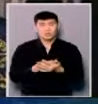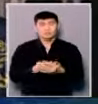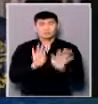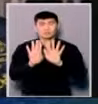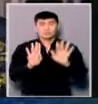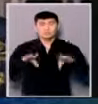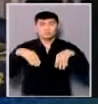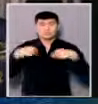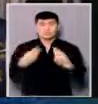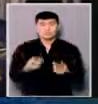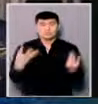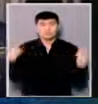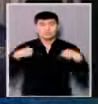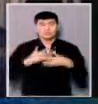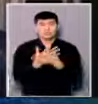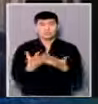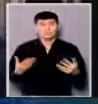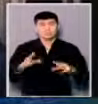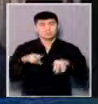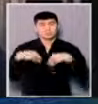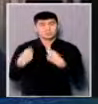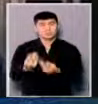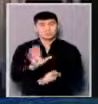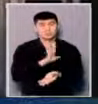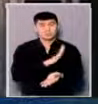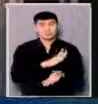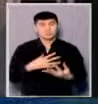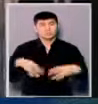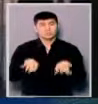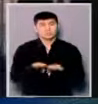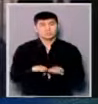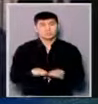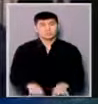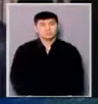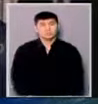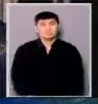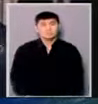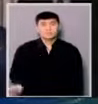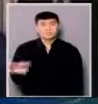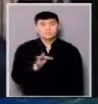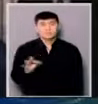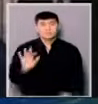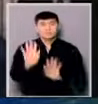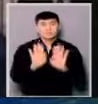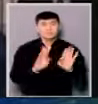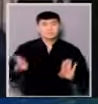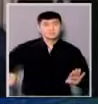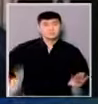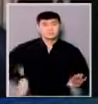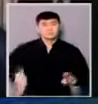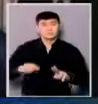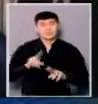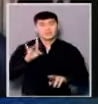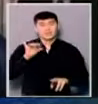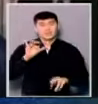жәдігерлерін, өздерінің шығармашылық нелерімен бөлісіп сондай еттік. Сонымен қатар облыстық мұражайдың директоры